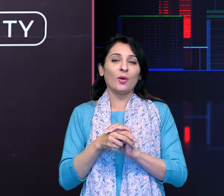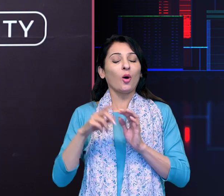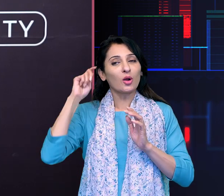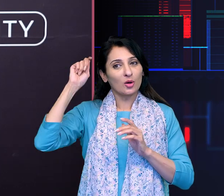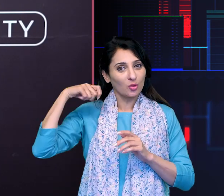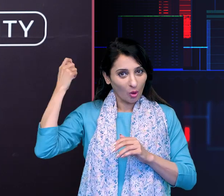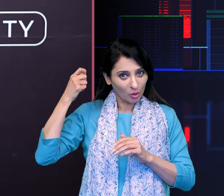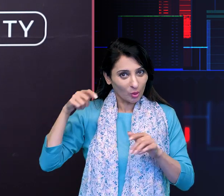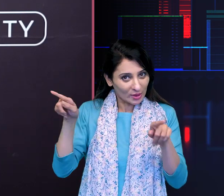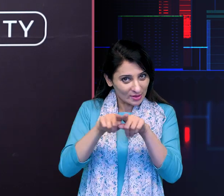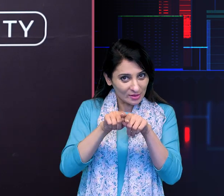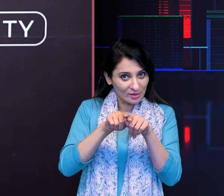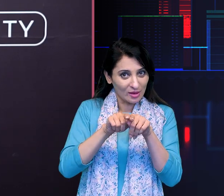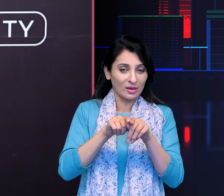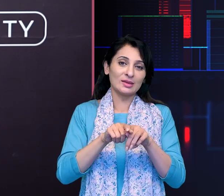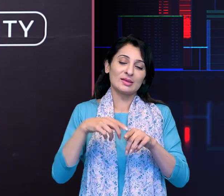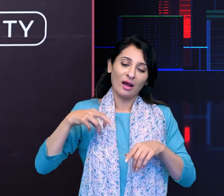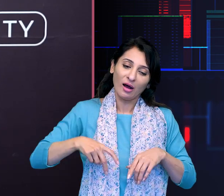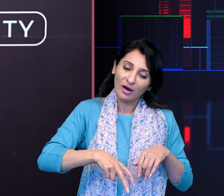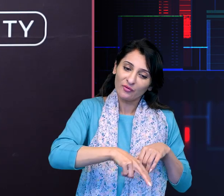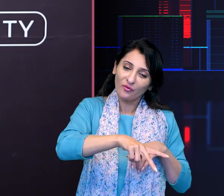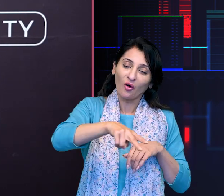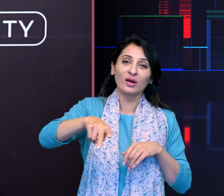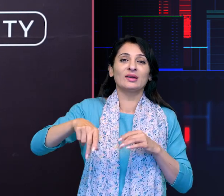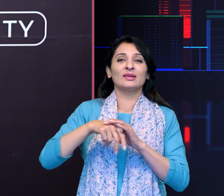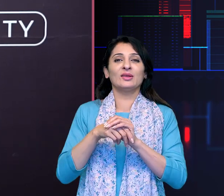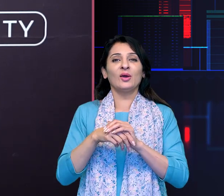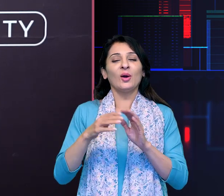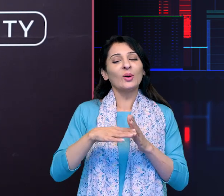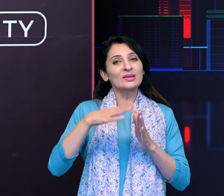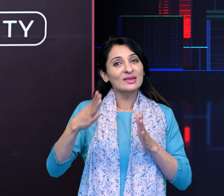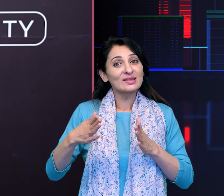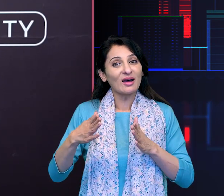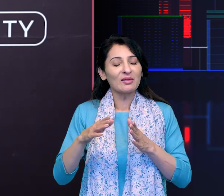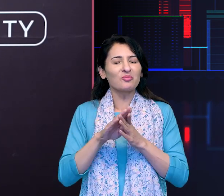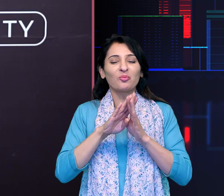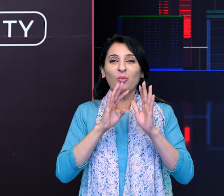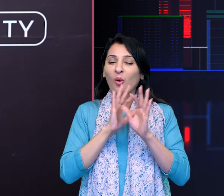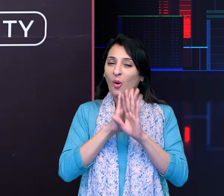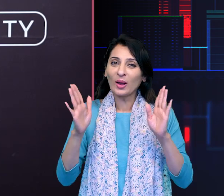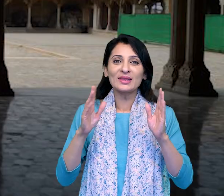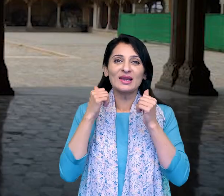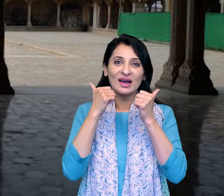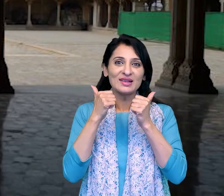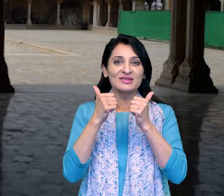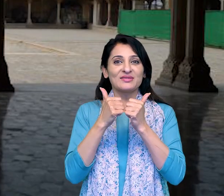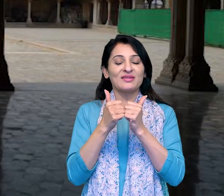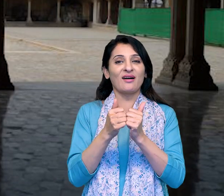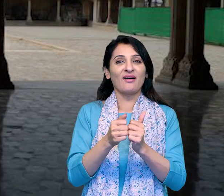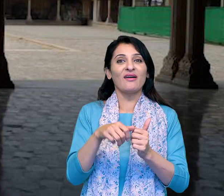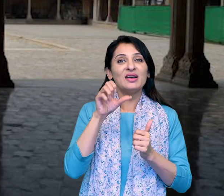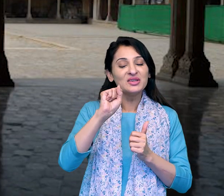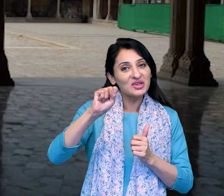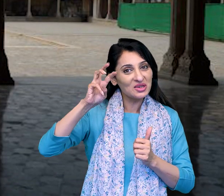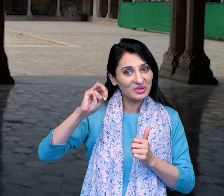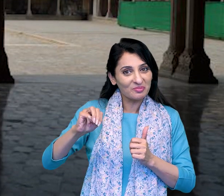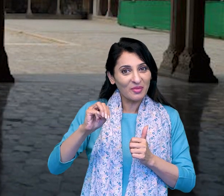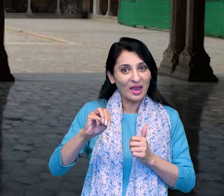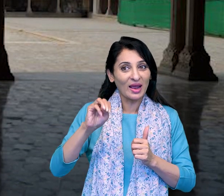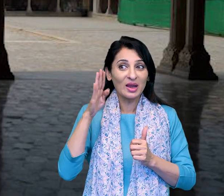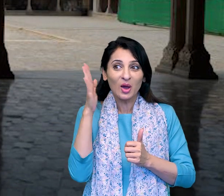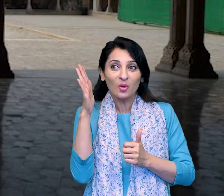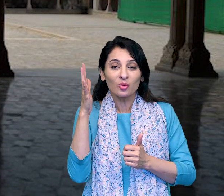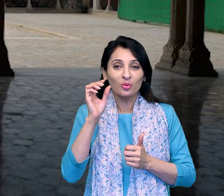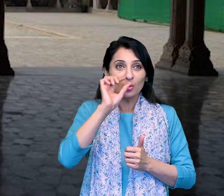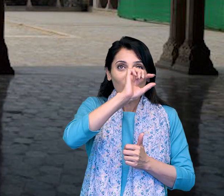वॉक करते द और यहां से अगर आप मूव करें तो डी मोस्ट प्रेशियस पार्ट ऑफ डी फोन डेट इस shiesh महल